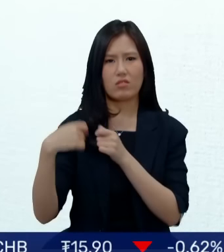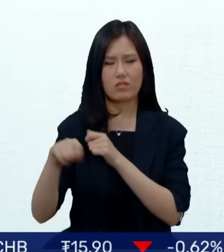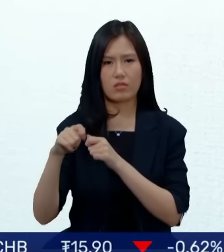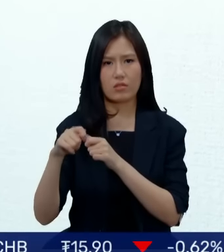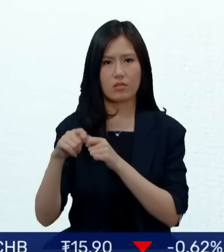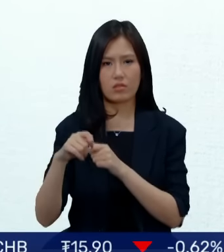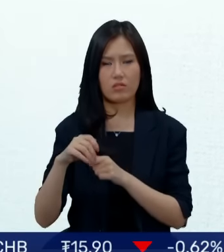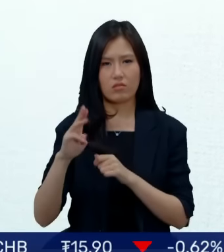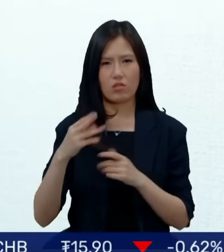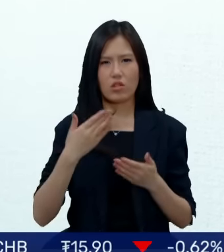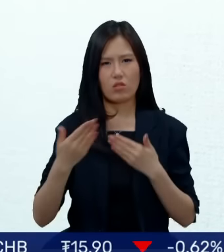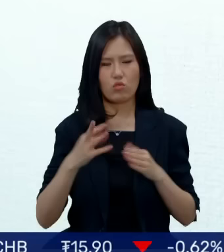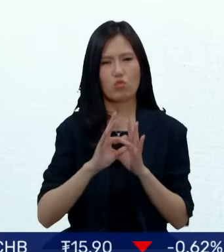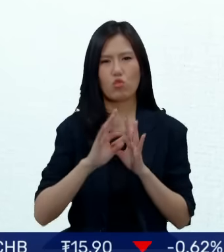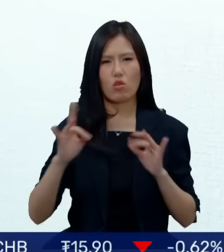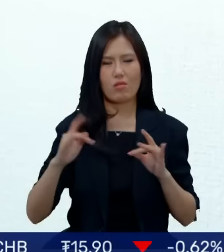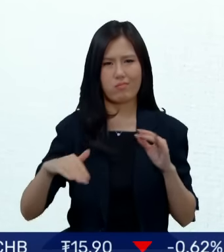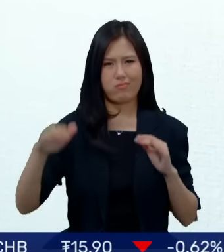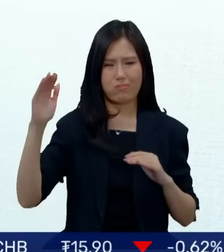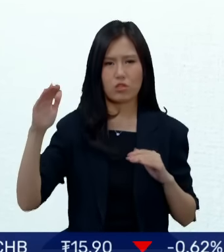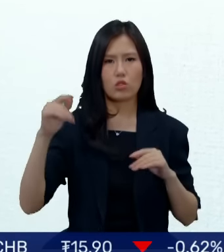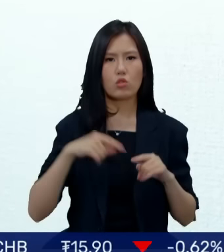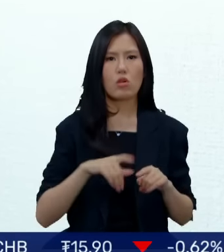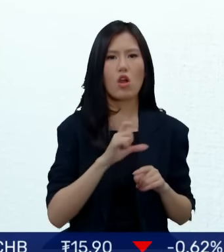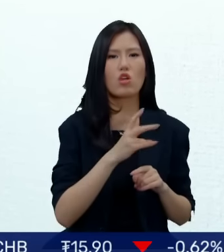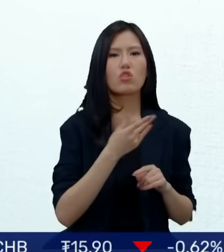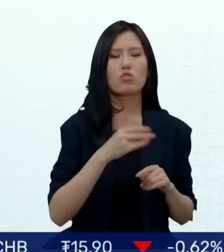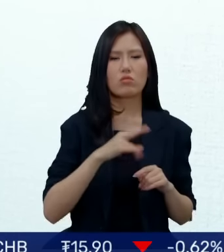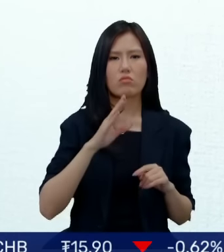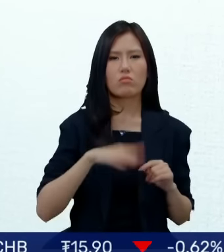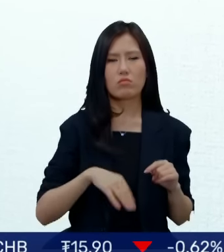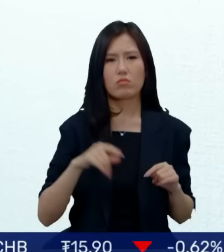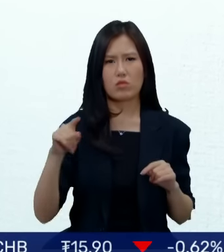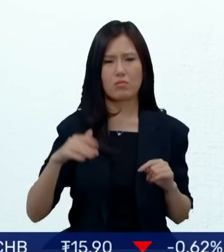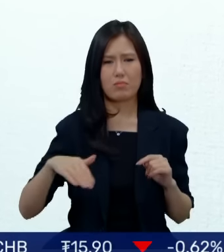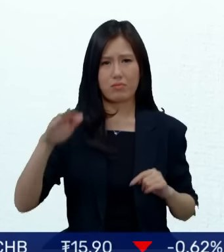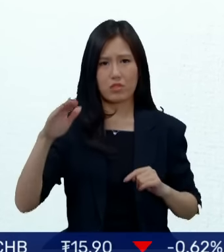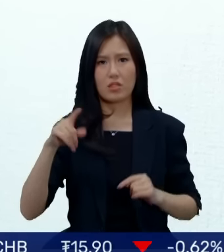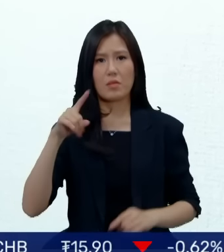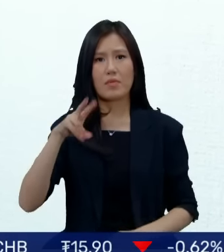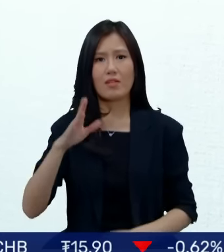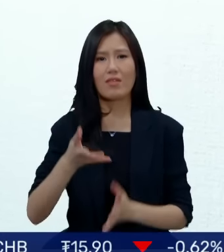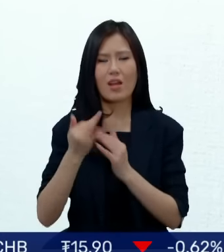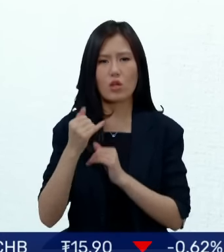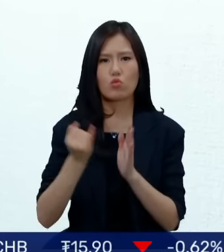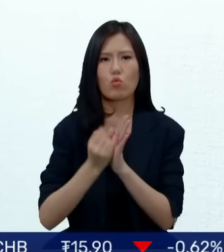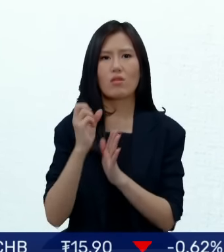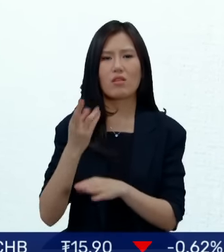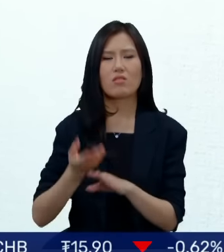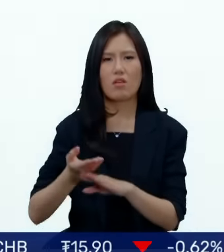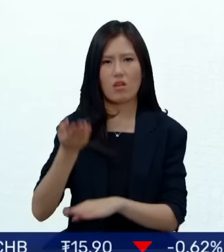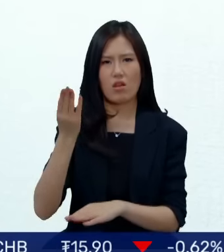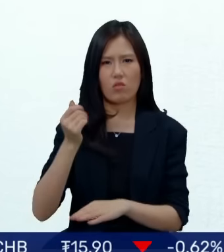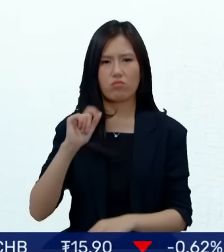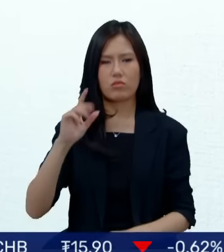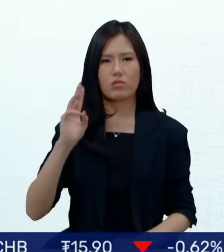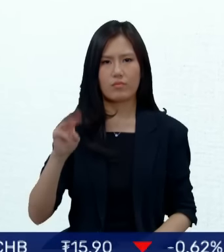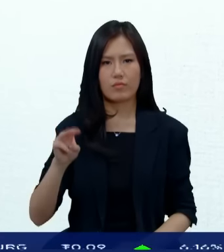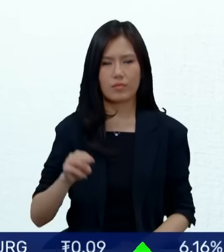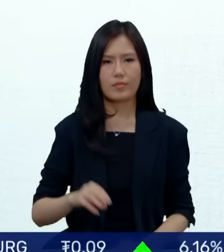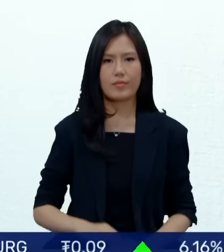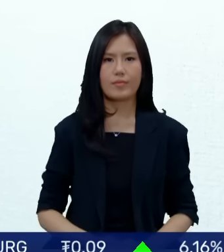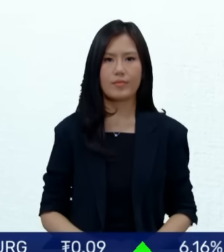тэр үүний одоо бизнес болон өндөр зэрэглэлийн төсөл чи өөрөө метр квадрат нь 6 саяс дээш үнэлгээтэй болоод эхэлж байгаа хгүй. Өмнө нь дээр